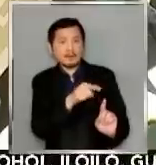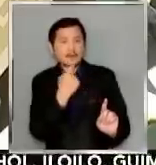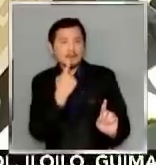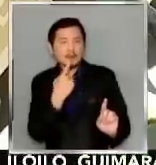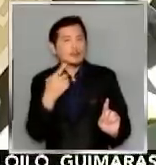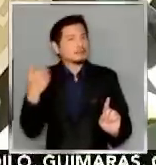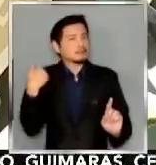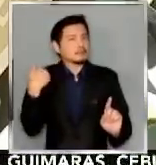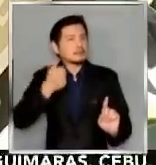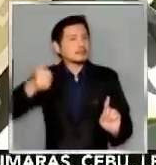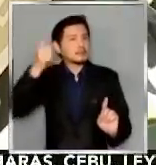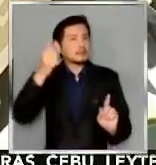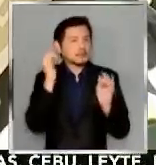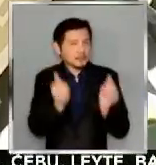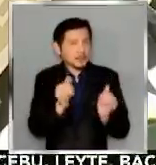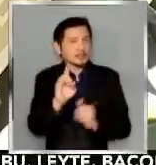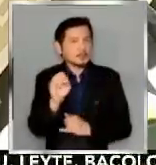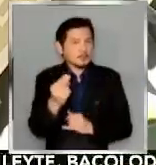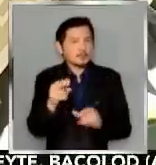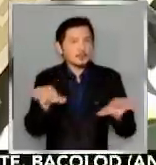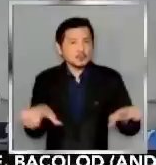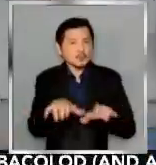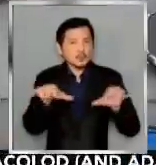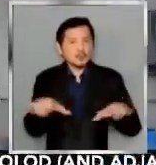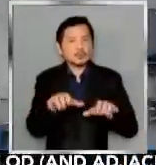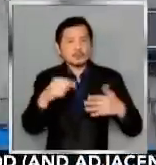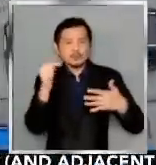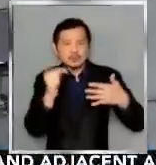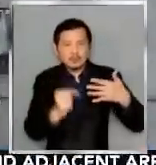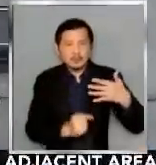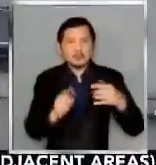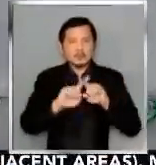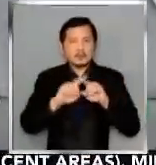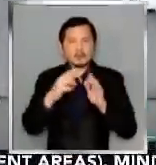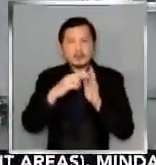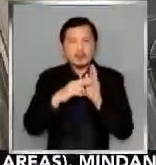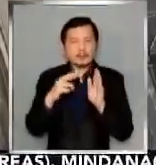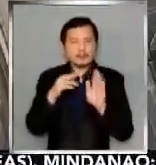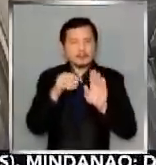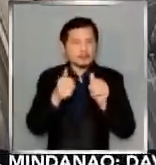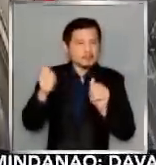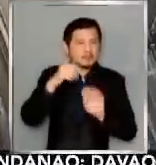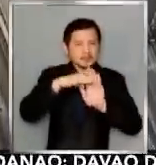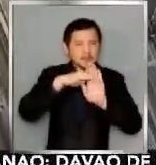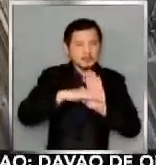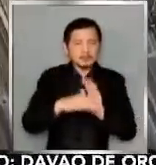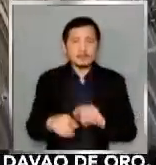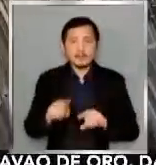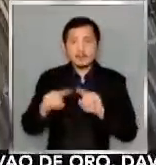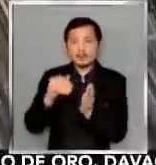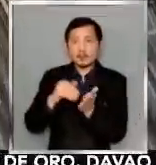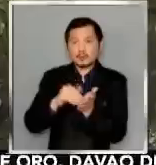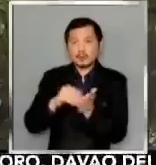quo ang DOH at nagpapatuloy pa rin ang pagpapatupad ng mga kasalukuyang health protocols. Pero ayon kay Dr. Solante, somebody should